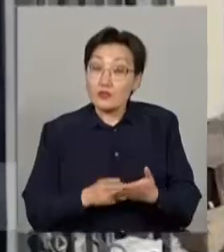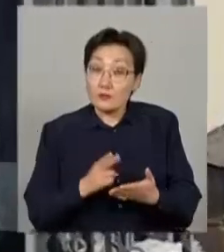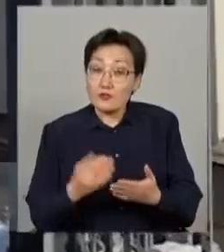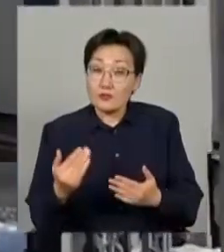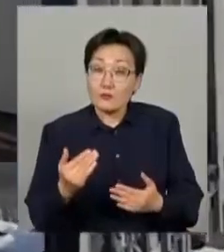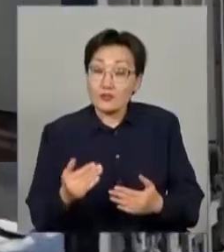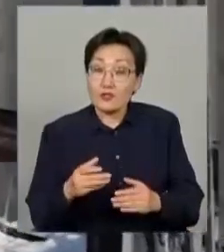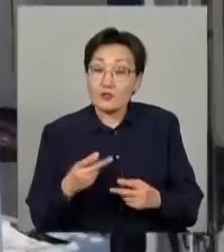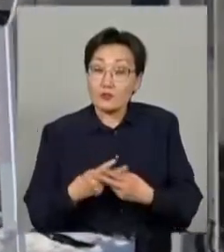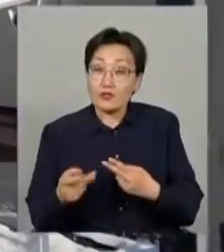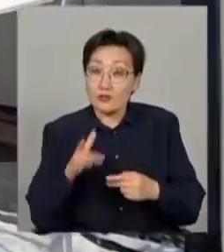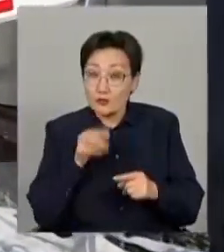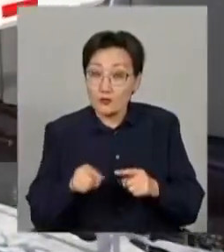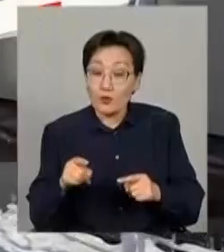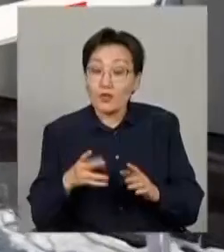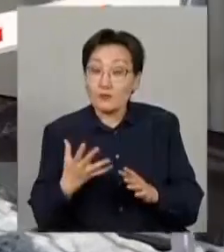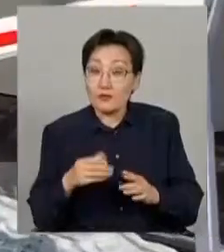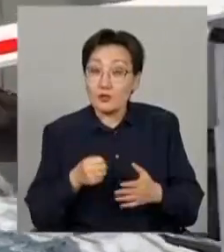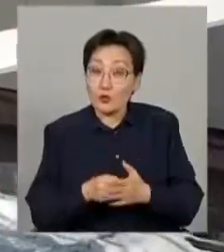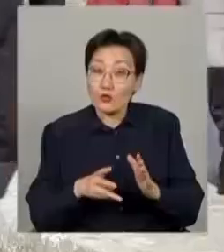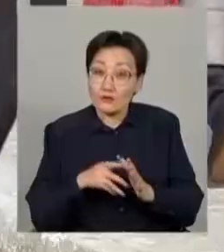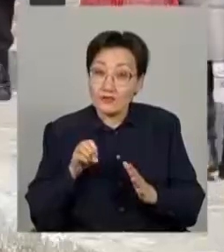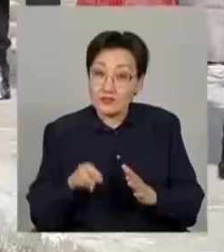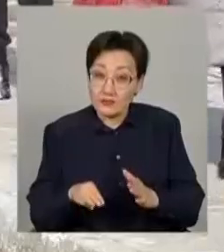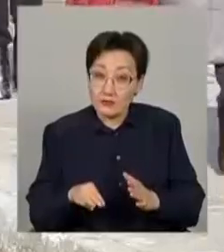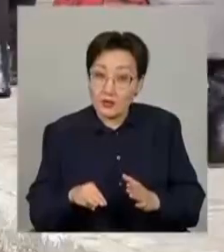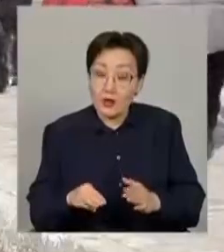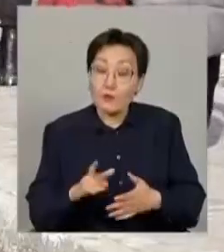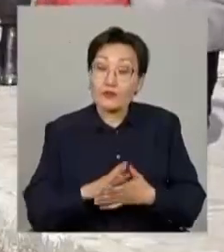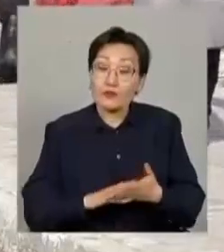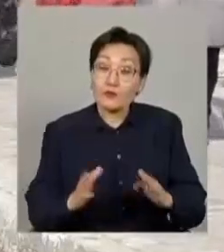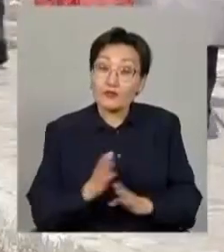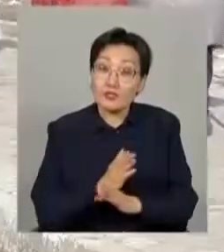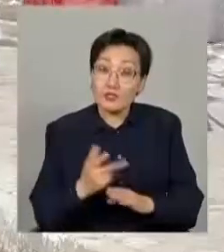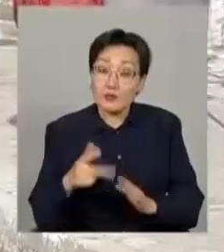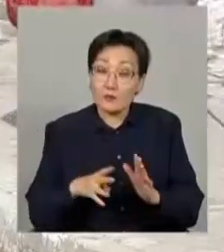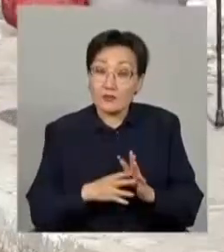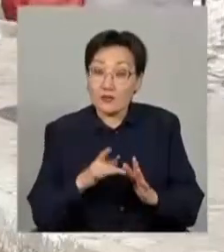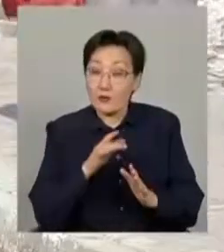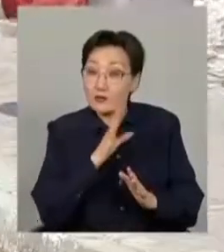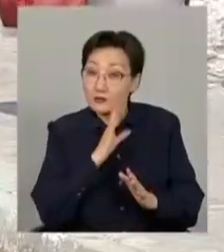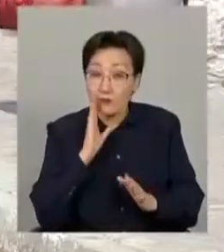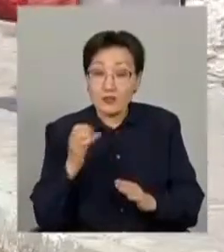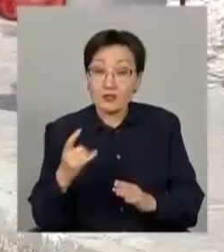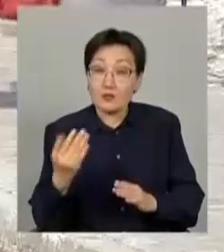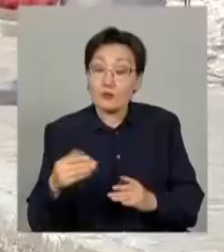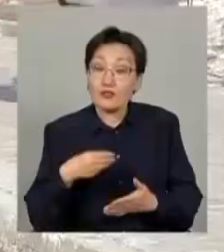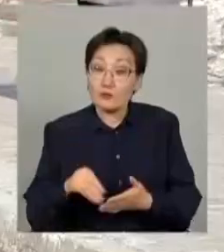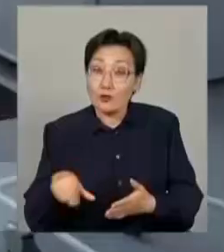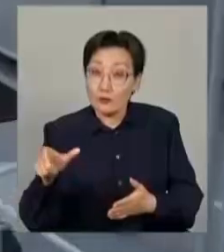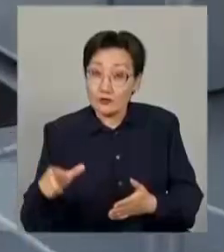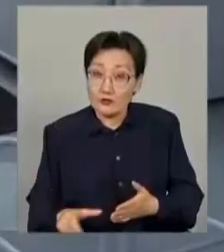им грозит тюремный срок от 5 до 9 лет с конфискацией имущества. А вот дальнейшую судьбу 39-летней матери младенца и